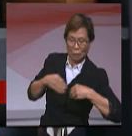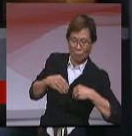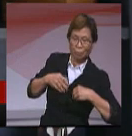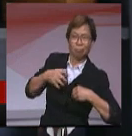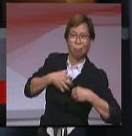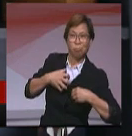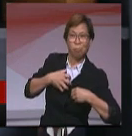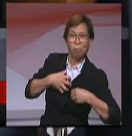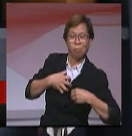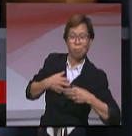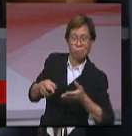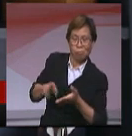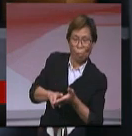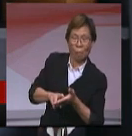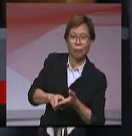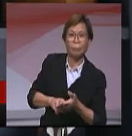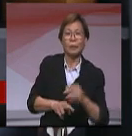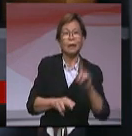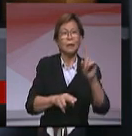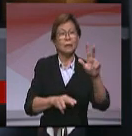sama, sebanyak